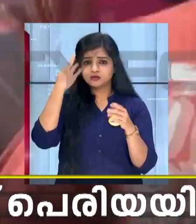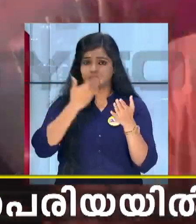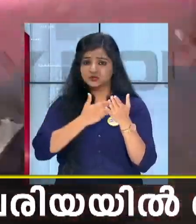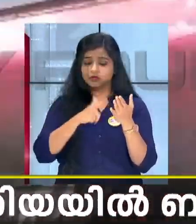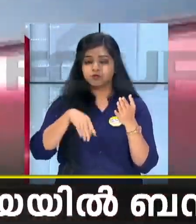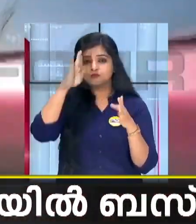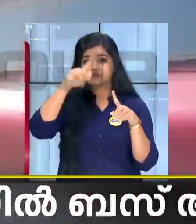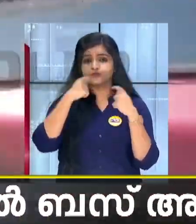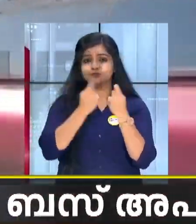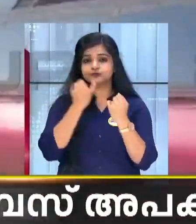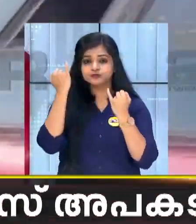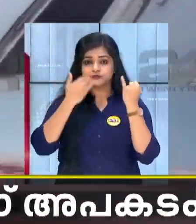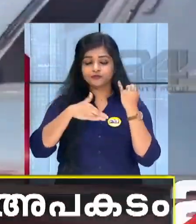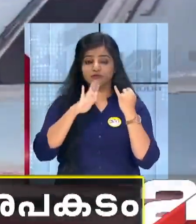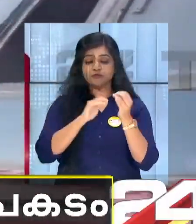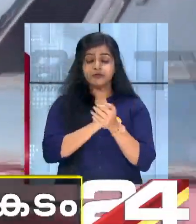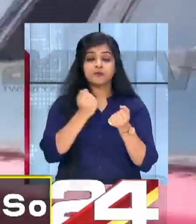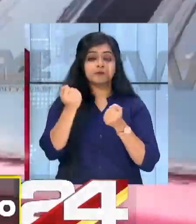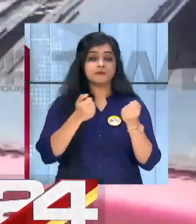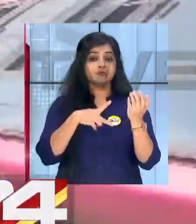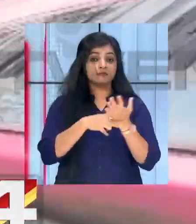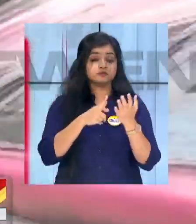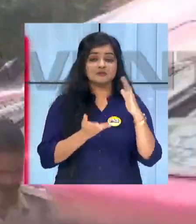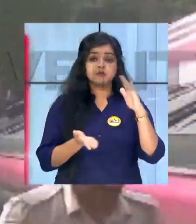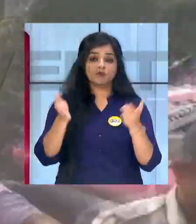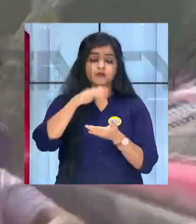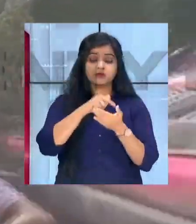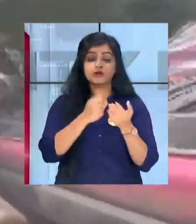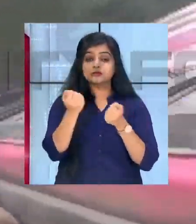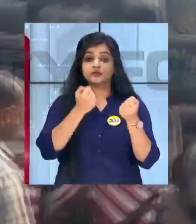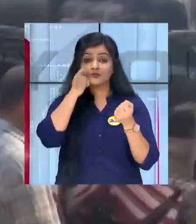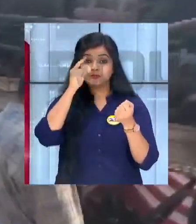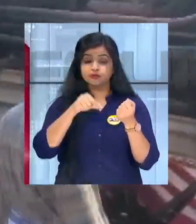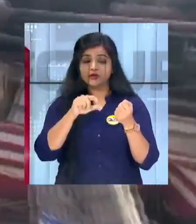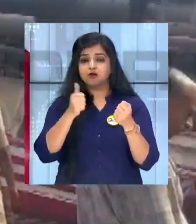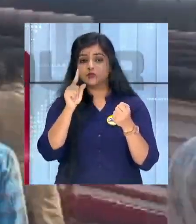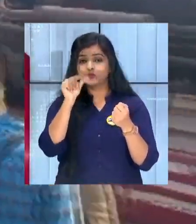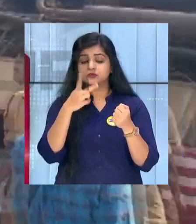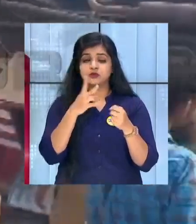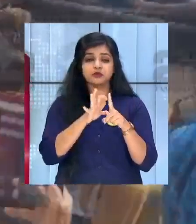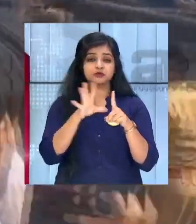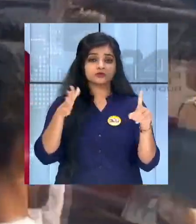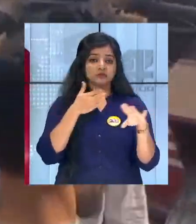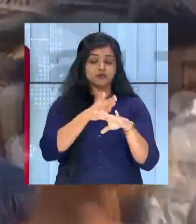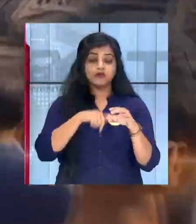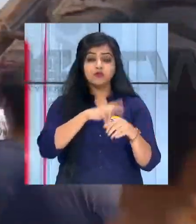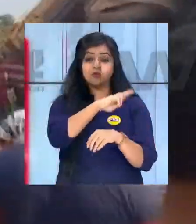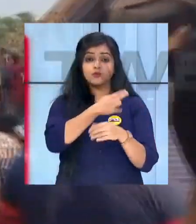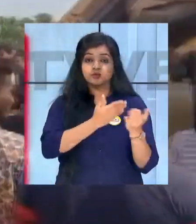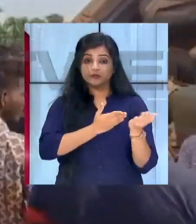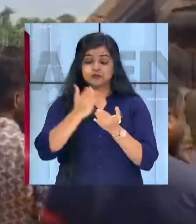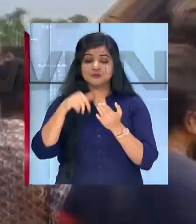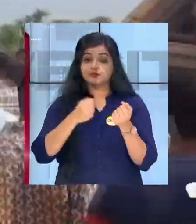വരികയാണ്. ബസ് തലകീഴായി മറിഞ്ഞു. ഡ്രൈവർക്കും മറ്റൊരു ആൾക്കും ഗുരുതരമായ പരിക്കേറ്റു. തുടർന്ന് ആശുപത്രിയിൽ എത്തിച്ചപ്പോഴേക്കും ഡ്രൈവർ മധൂർ